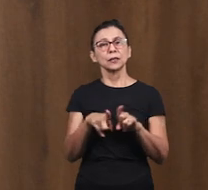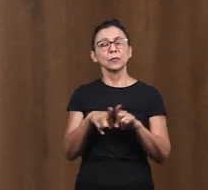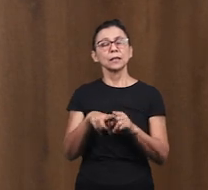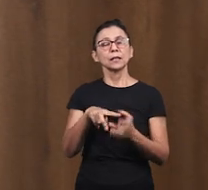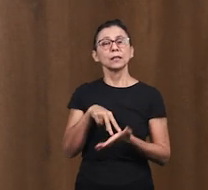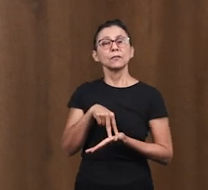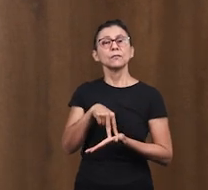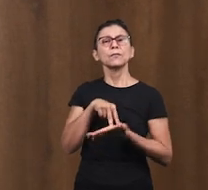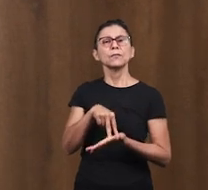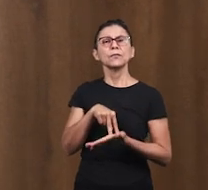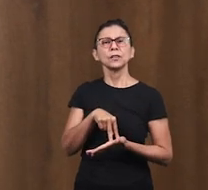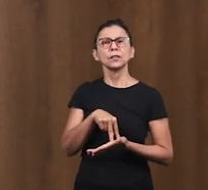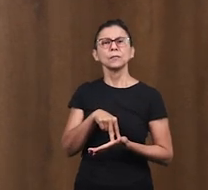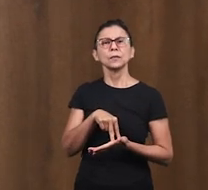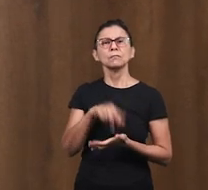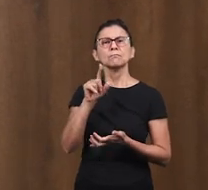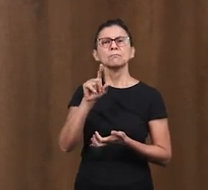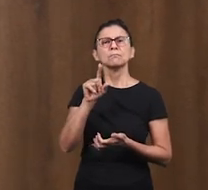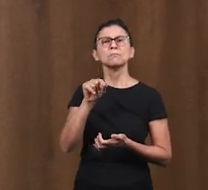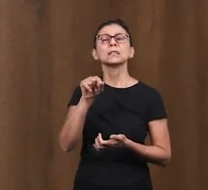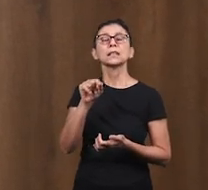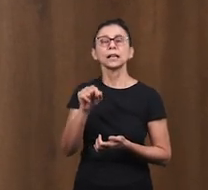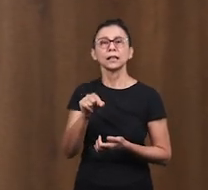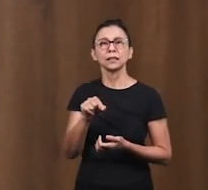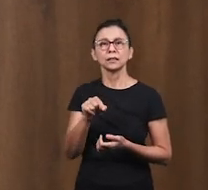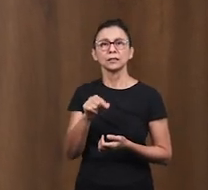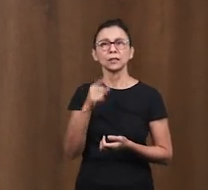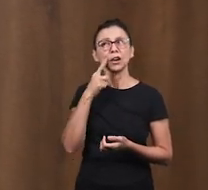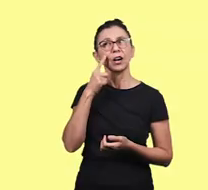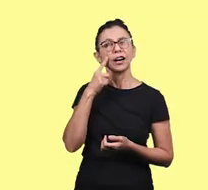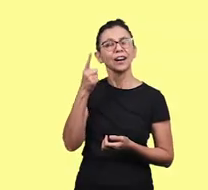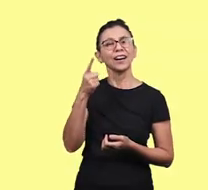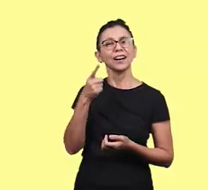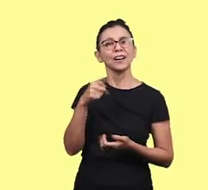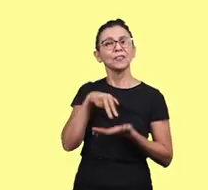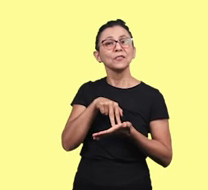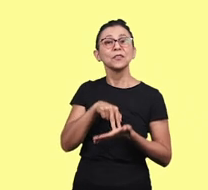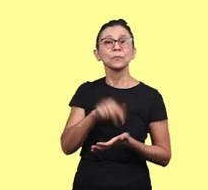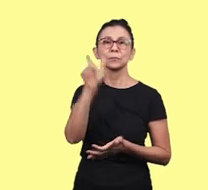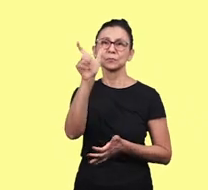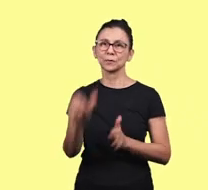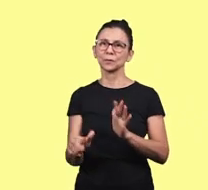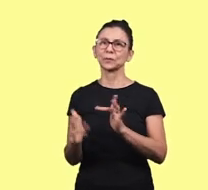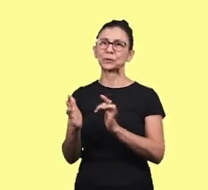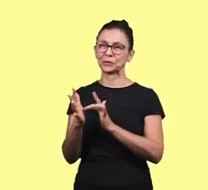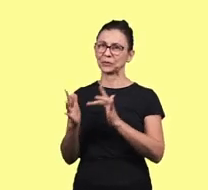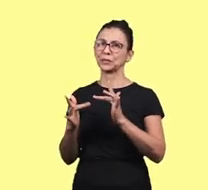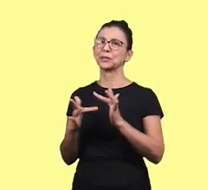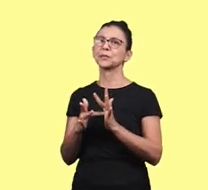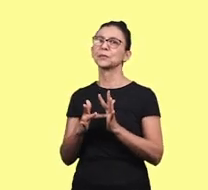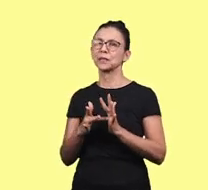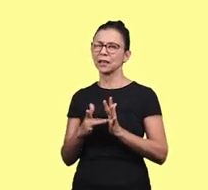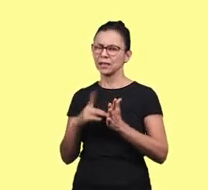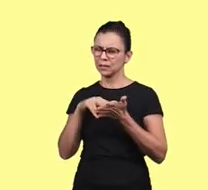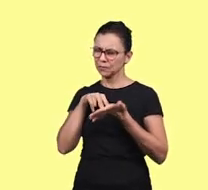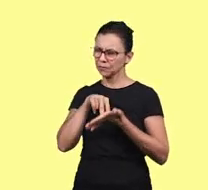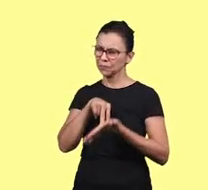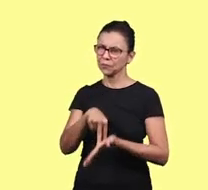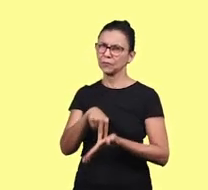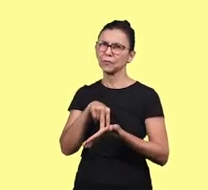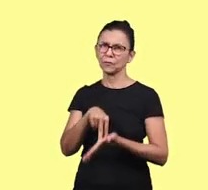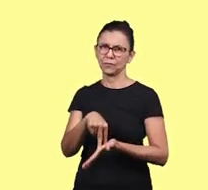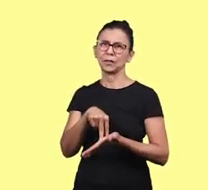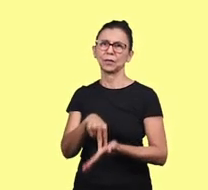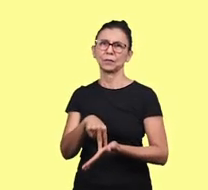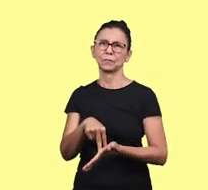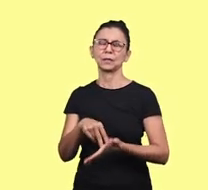été fondamentée en qui? Vous savez, accompagnez ici. Elle est affermie en Jésus.